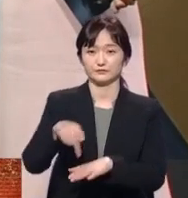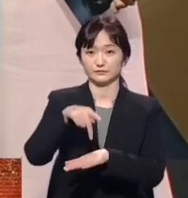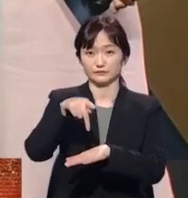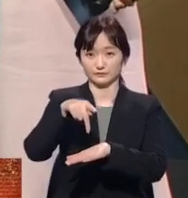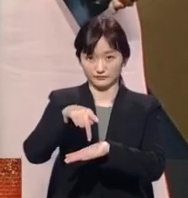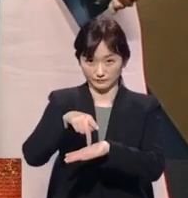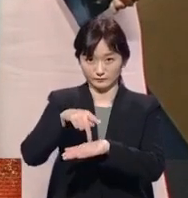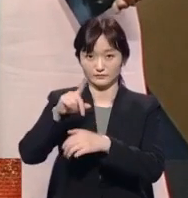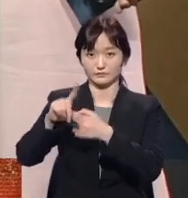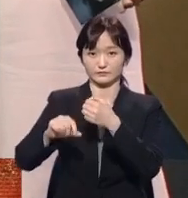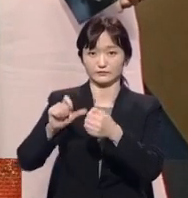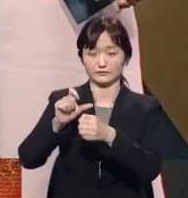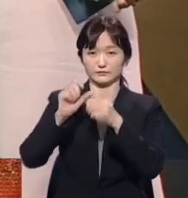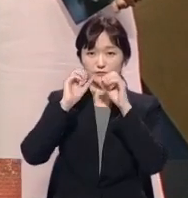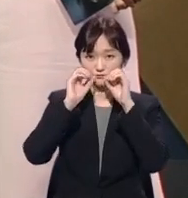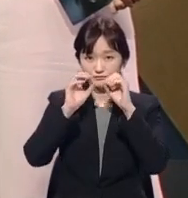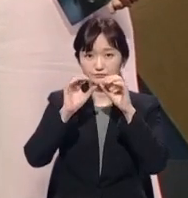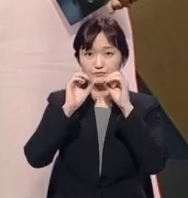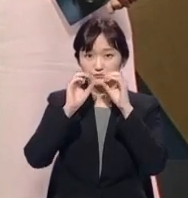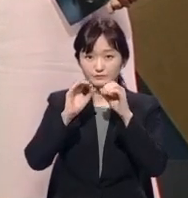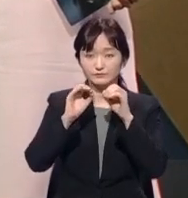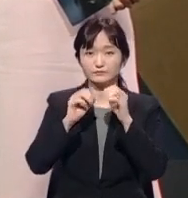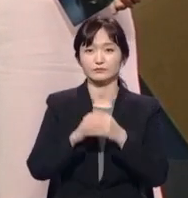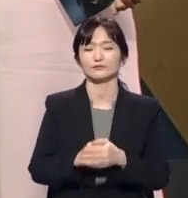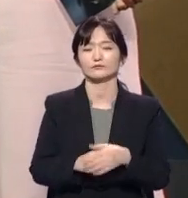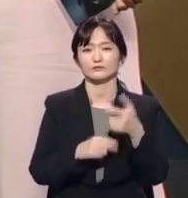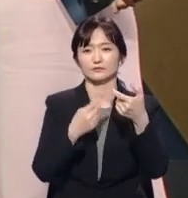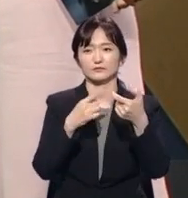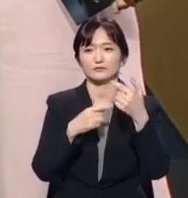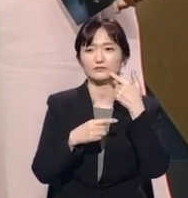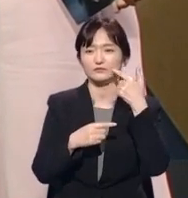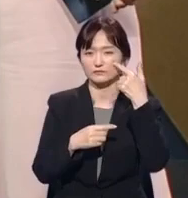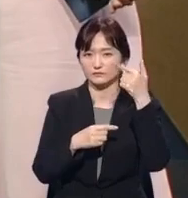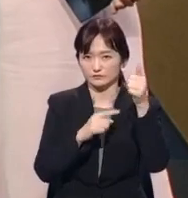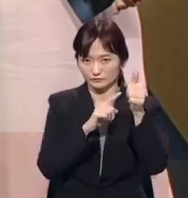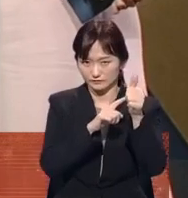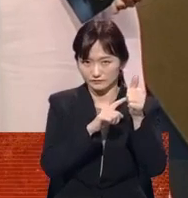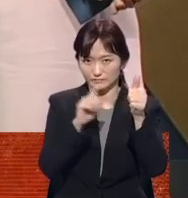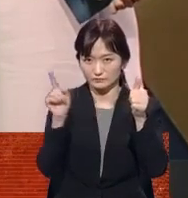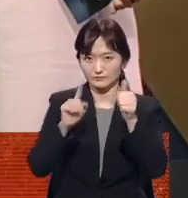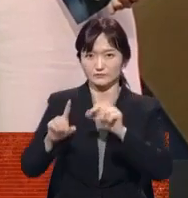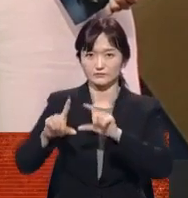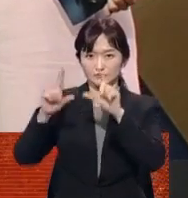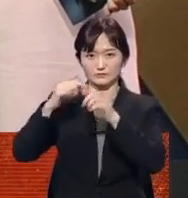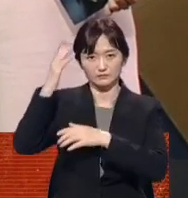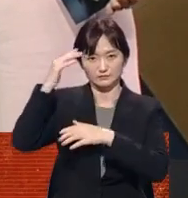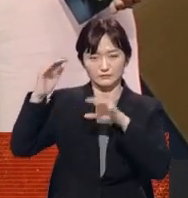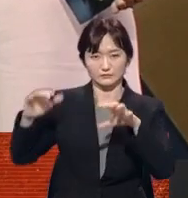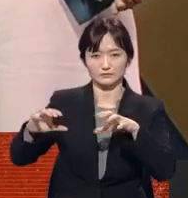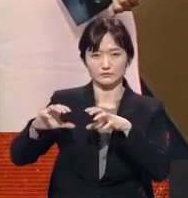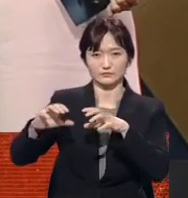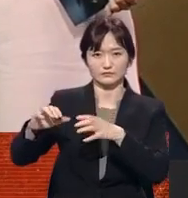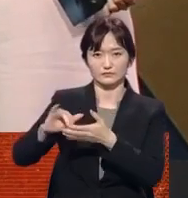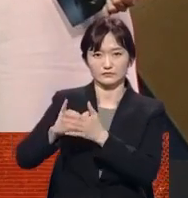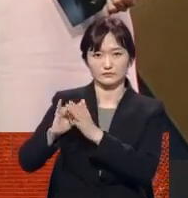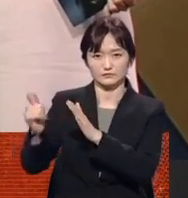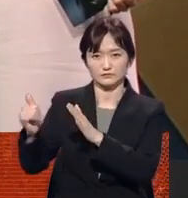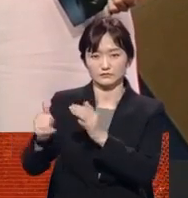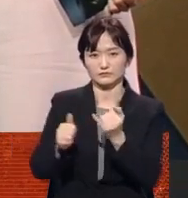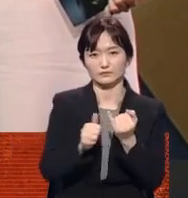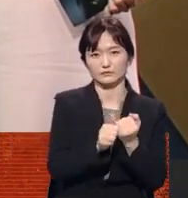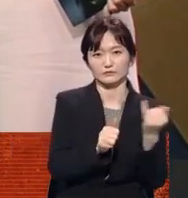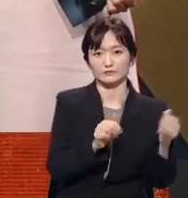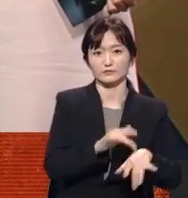필리핀에서 15년 동안 선교활동을 해오던 한 60대 목회자 어느 날 그는 한국의 가족들에게 아내가